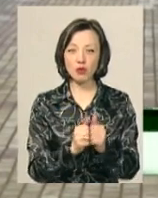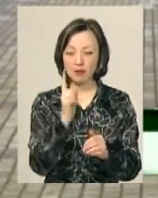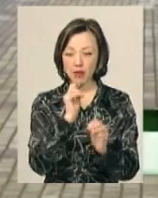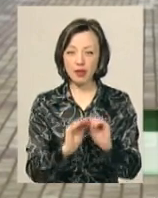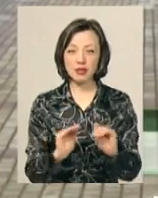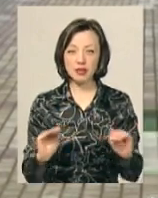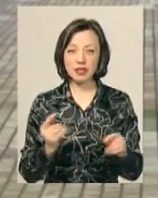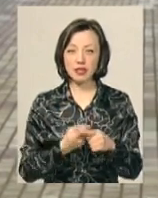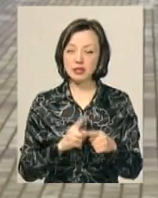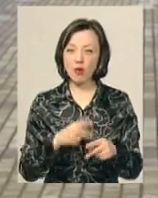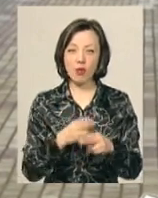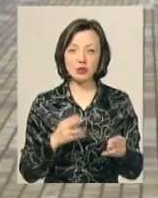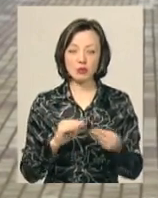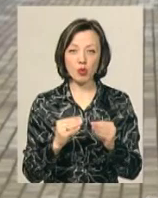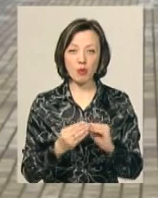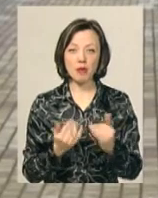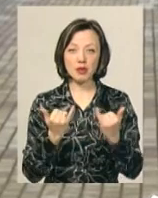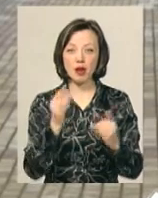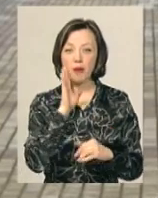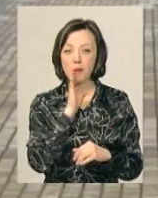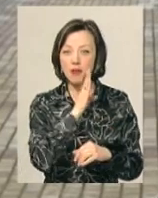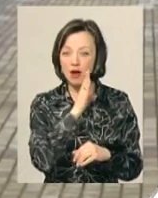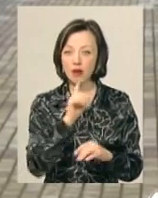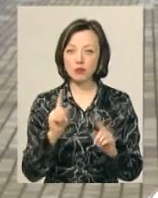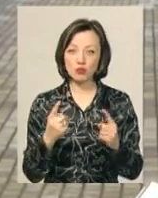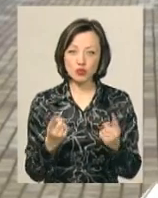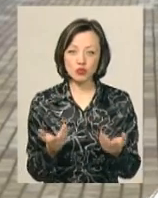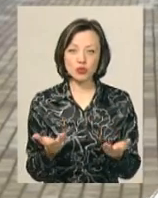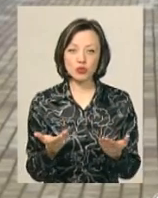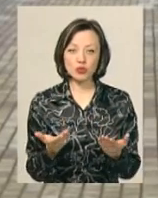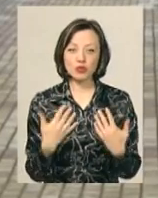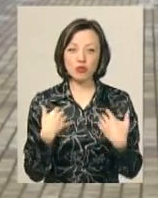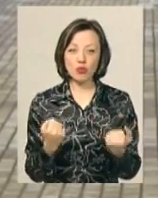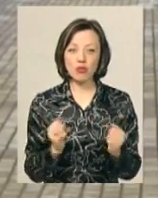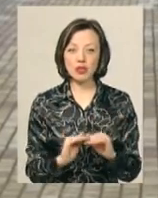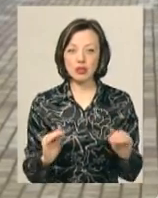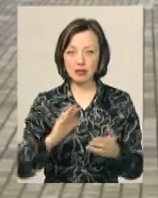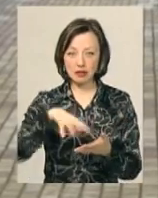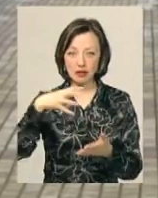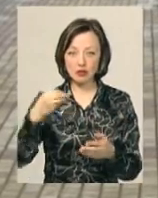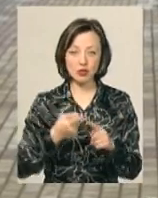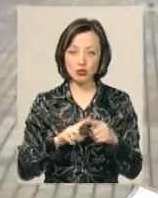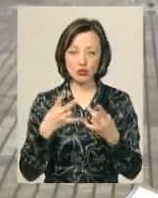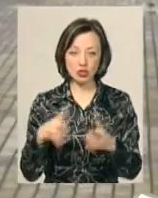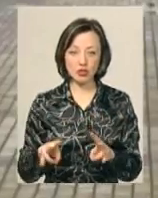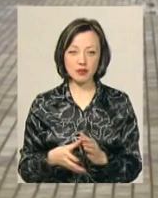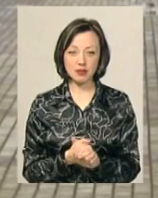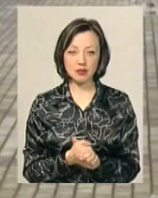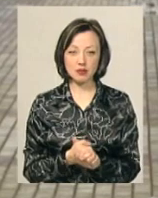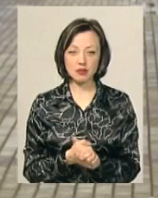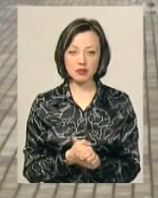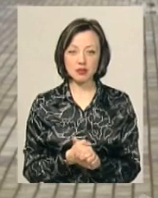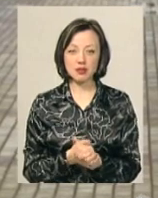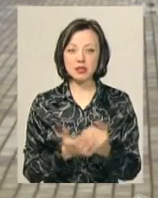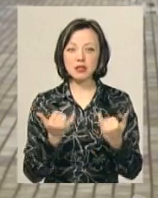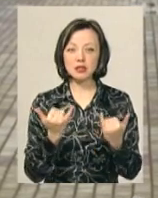це гостра проблема для мам, тому що це здоров'я і діти, і це дим, і це дуже шкідливо. За дією